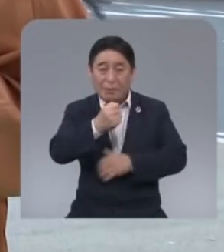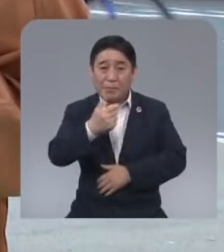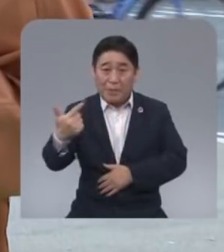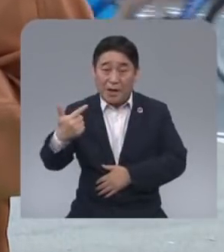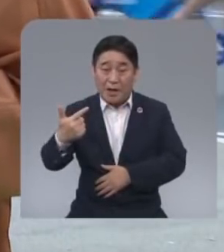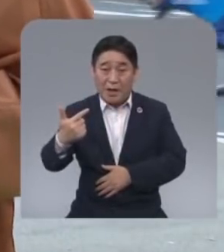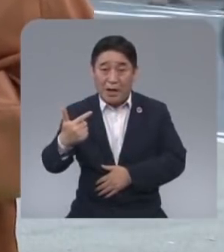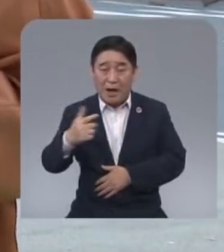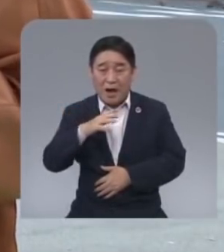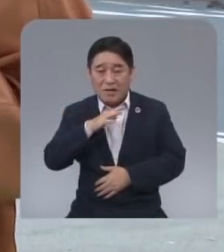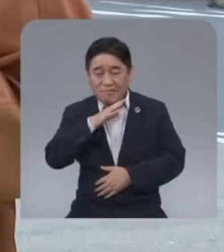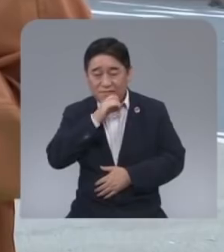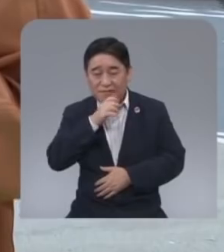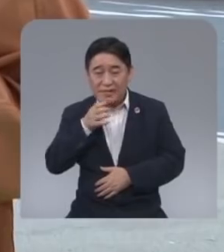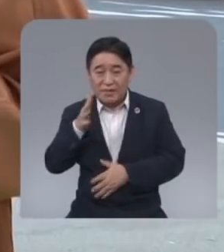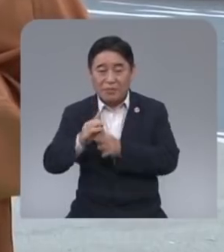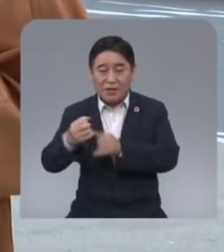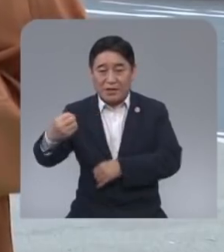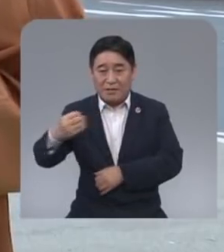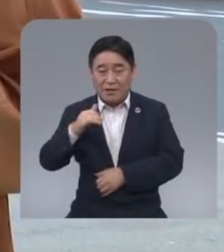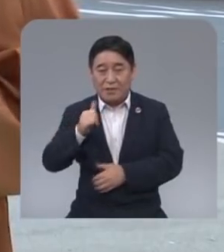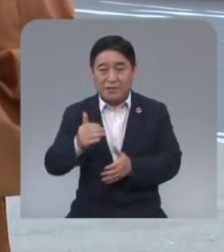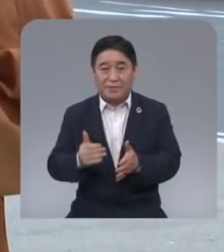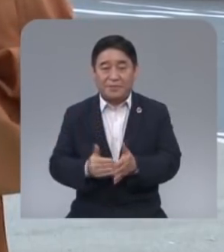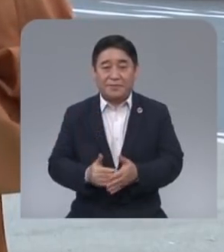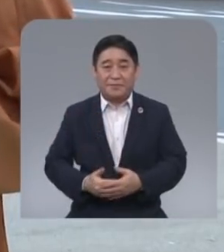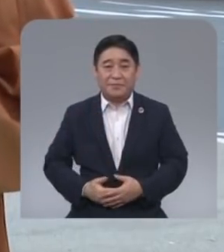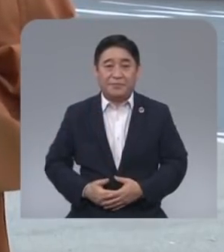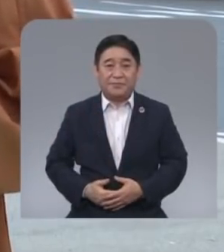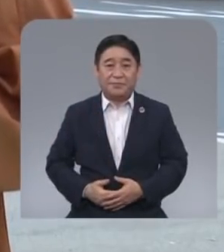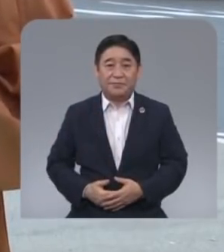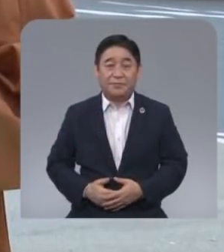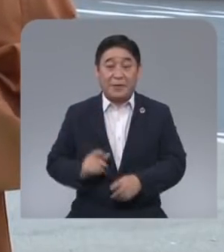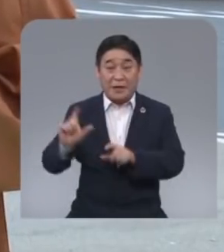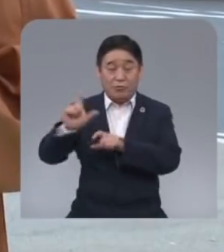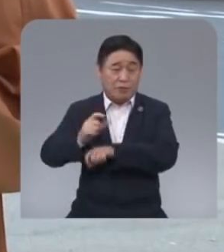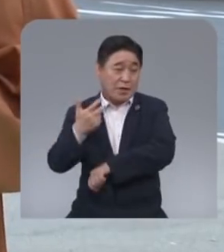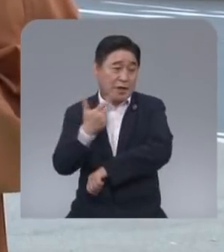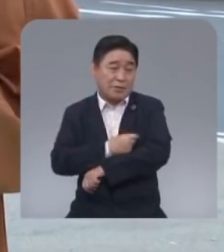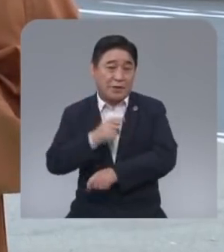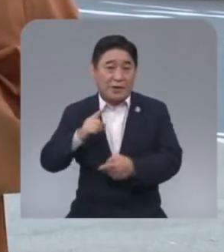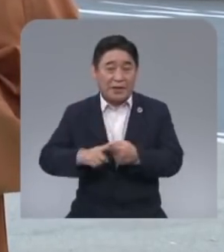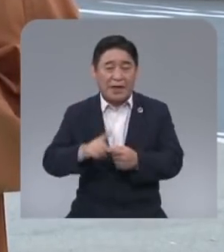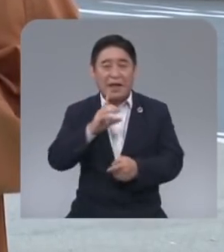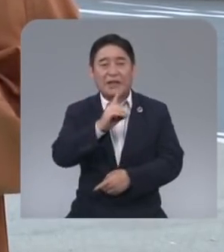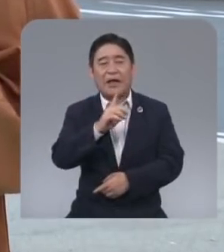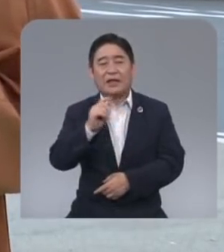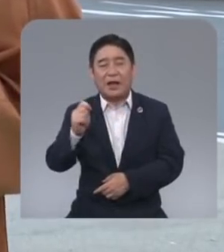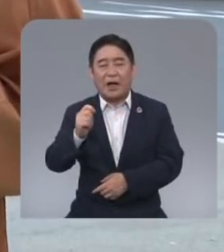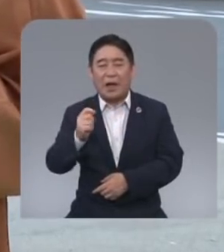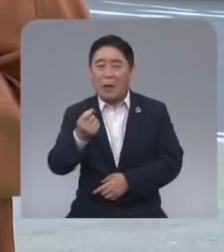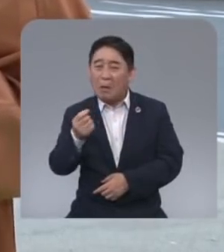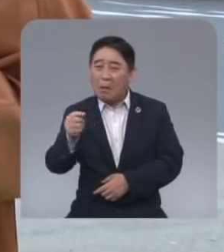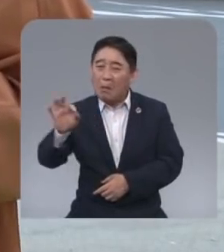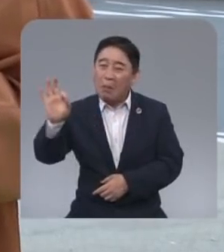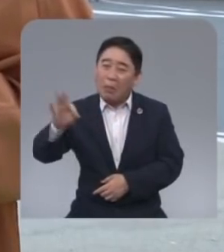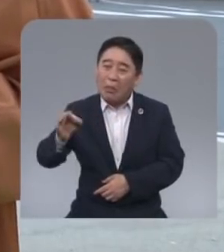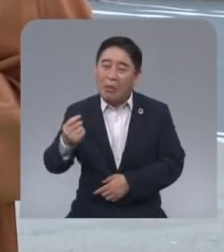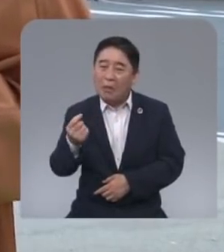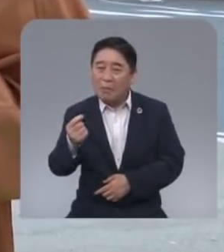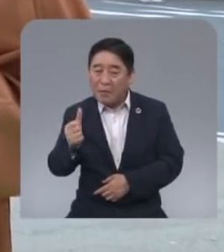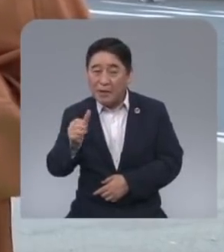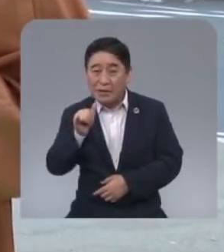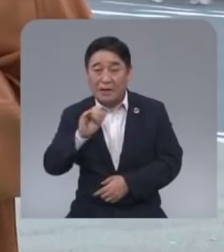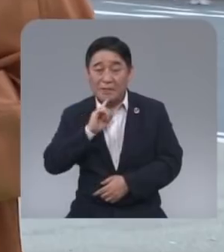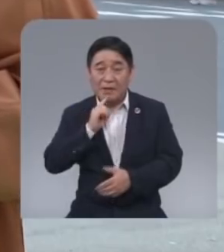있다는 지적이 전문가들 사이에서 나오고 있다고 외신들은 전하고 있습니다. 추가 접종에 대한 임상 데이터가 제한적이라는 방증이라는